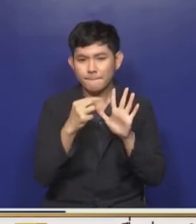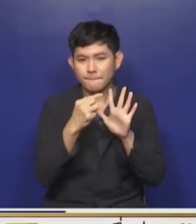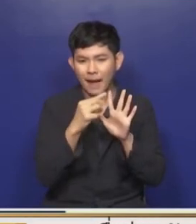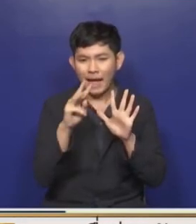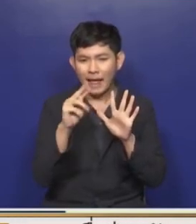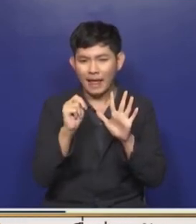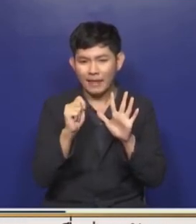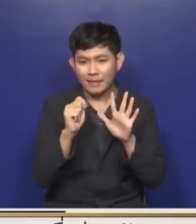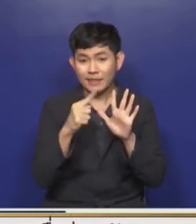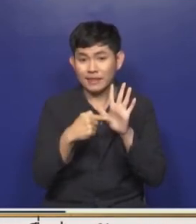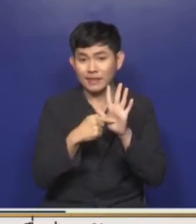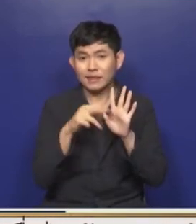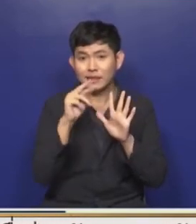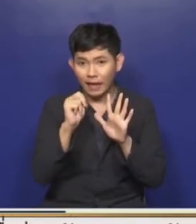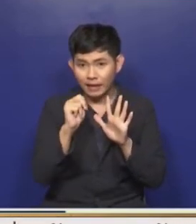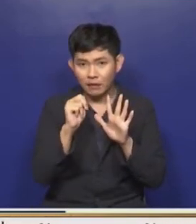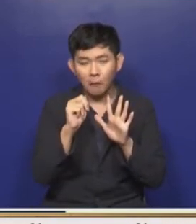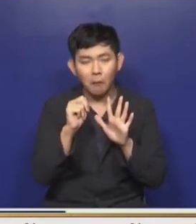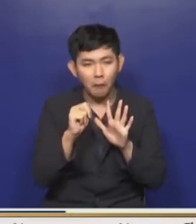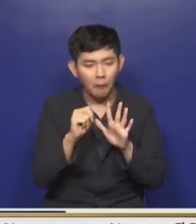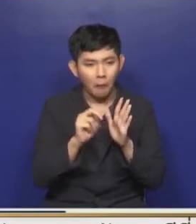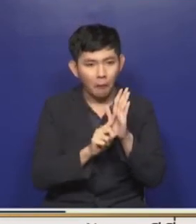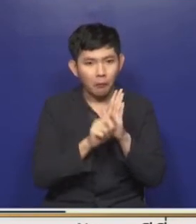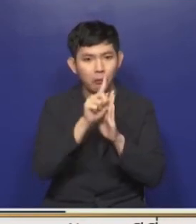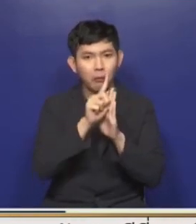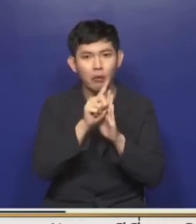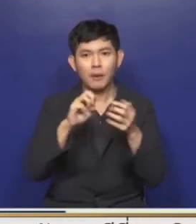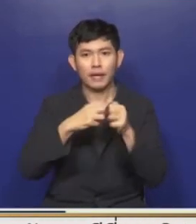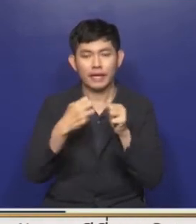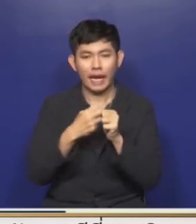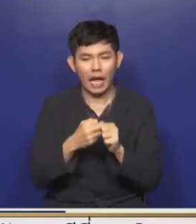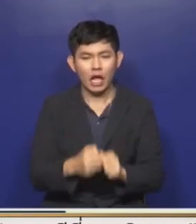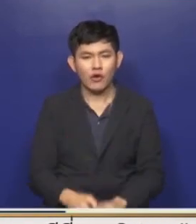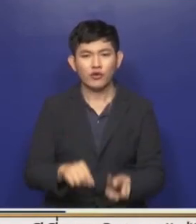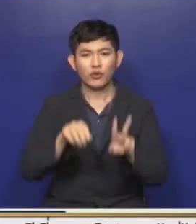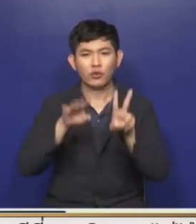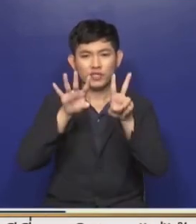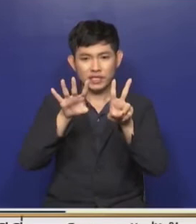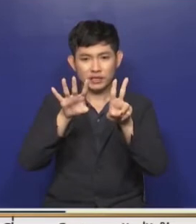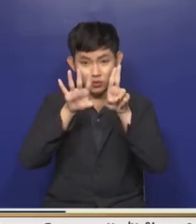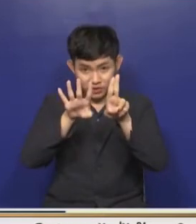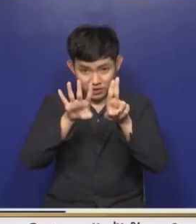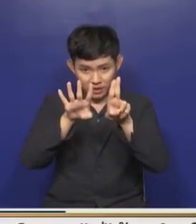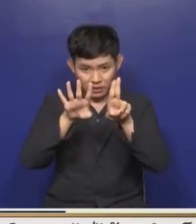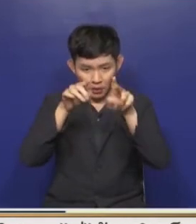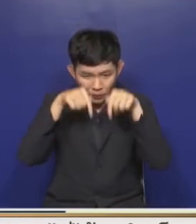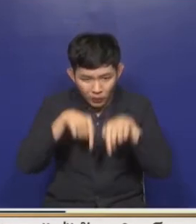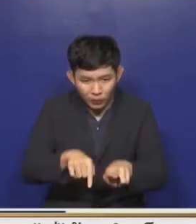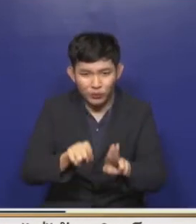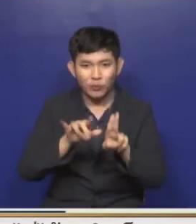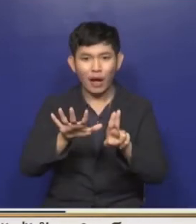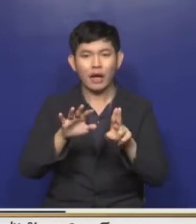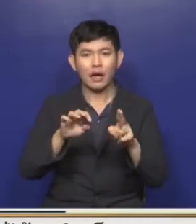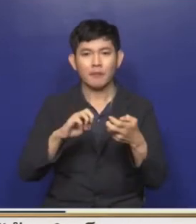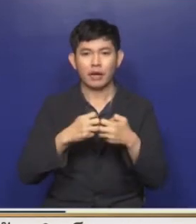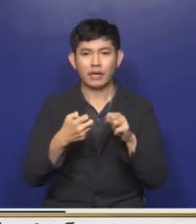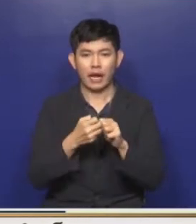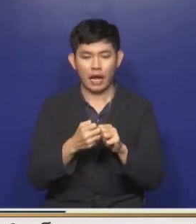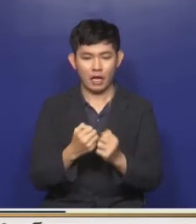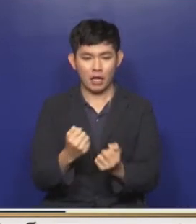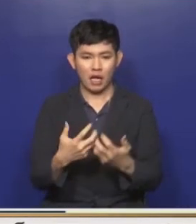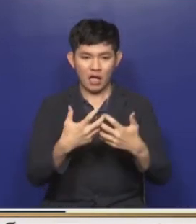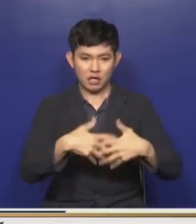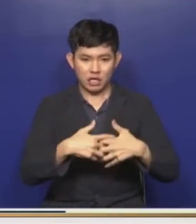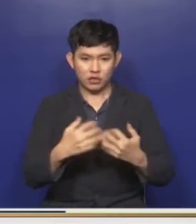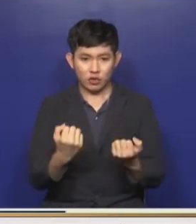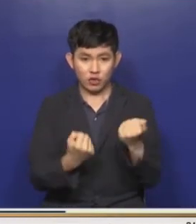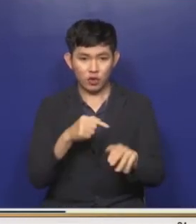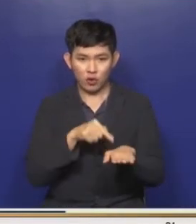น